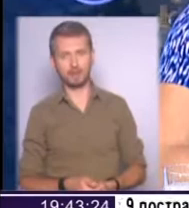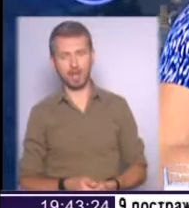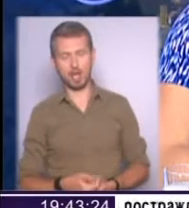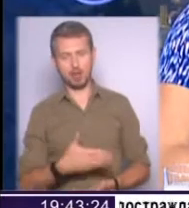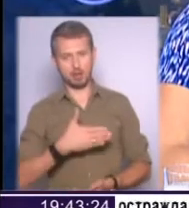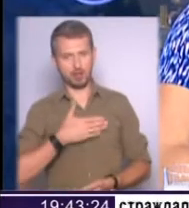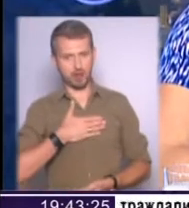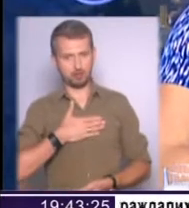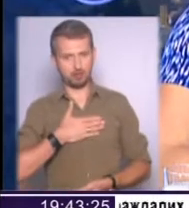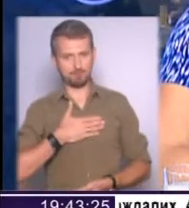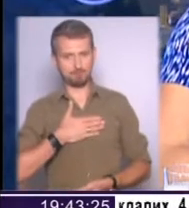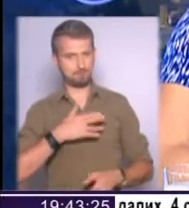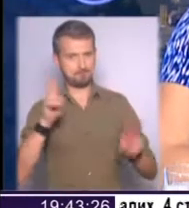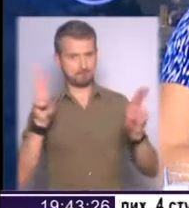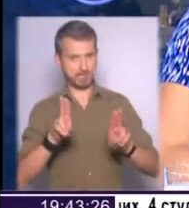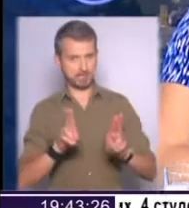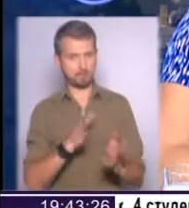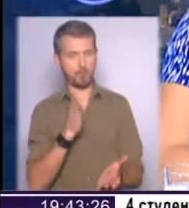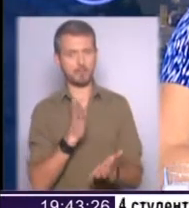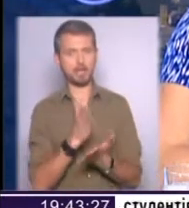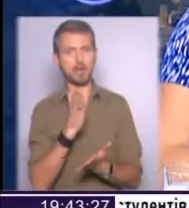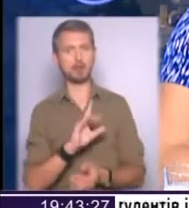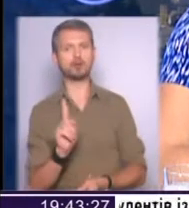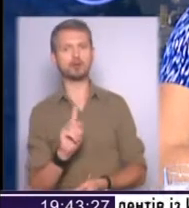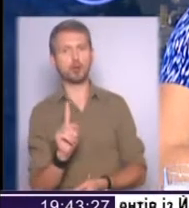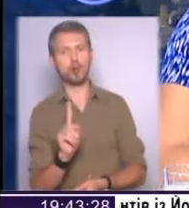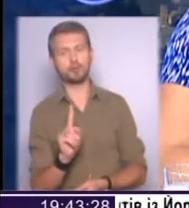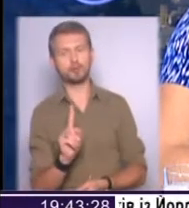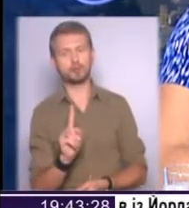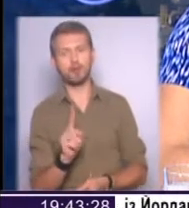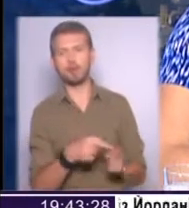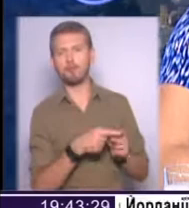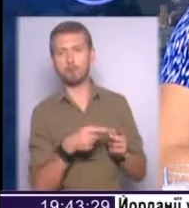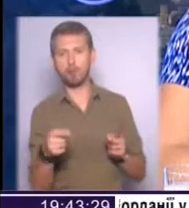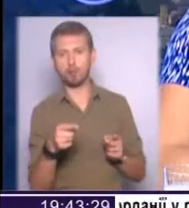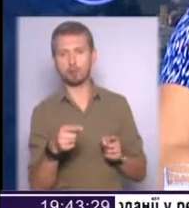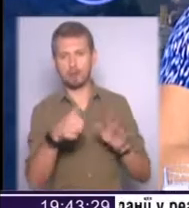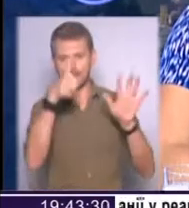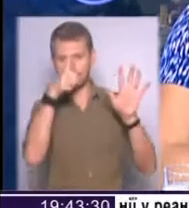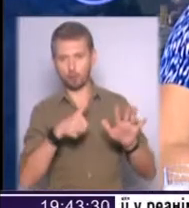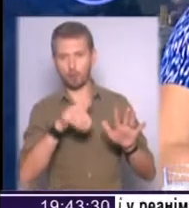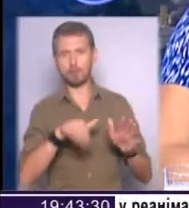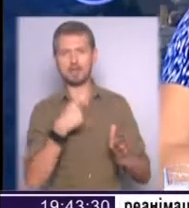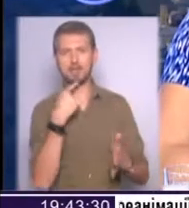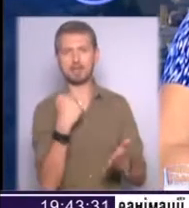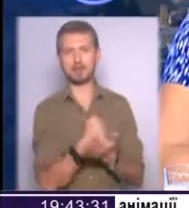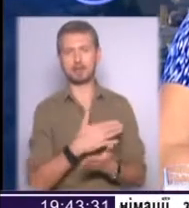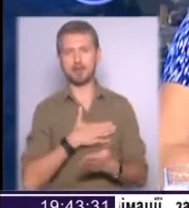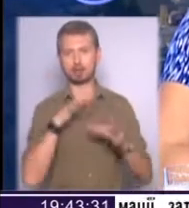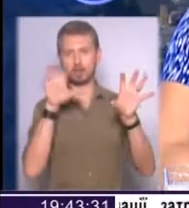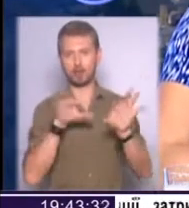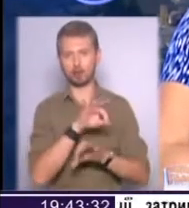Нашим принципом є, що впродовж півроку після прийняття нашого